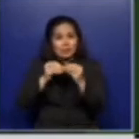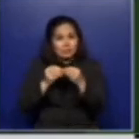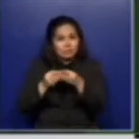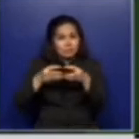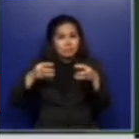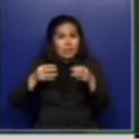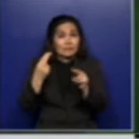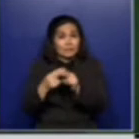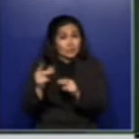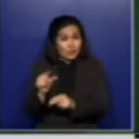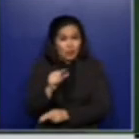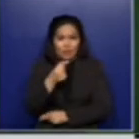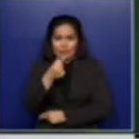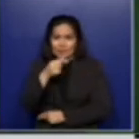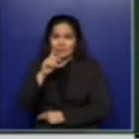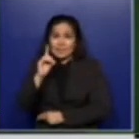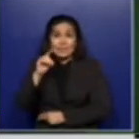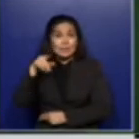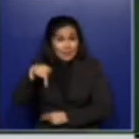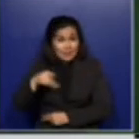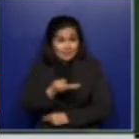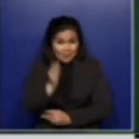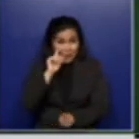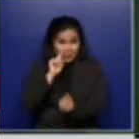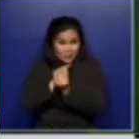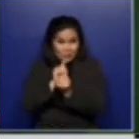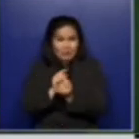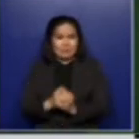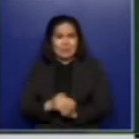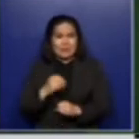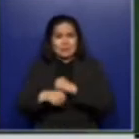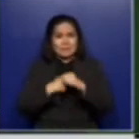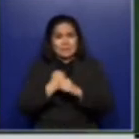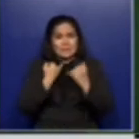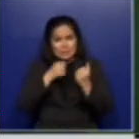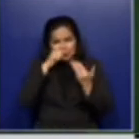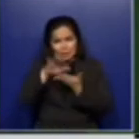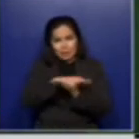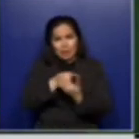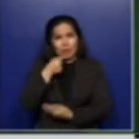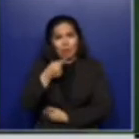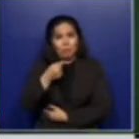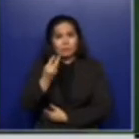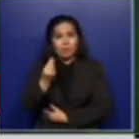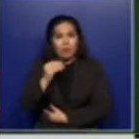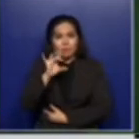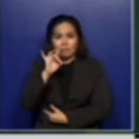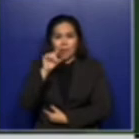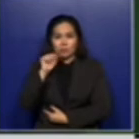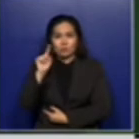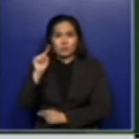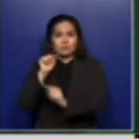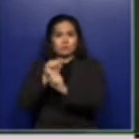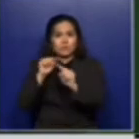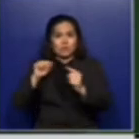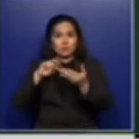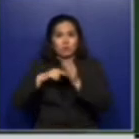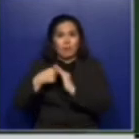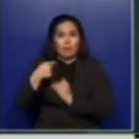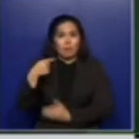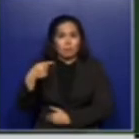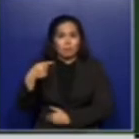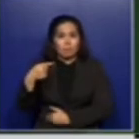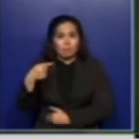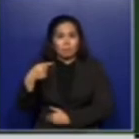า GDP เนี่ยนะครับปีนี้จะติดลบ 8.1% ครับค